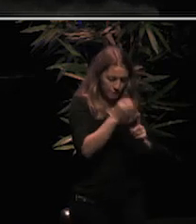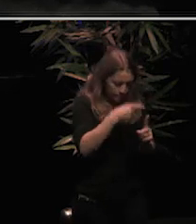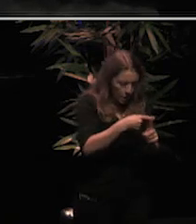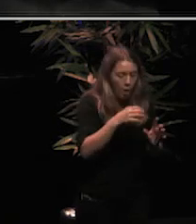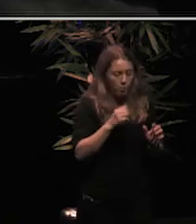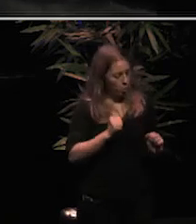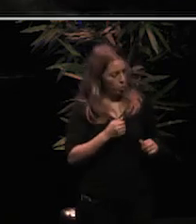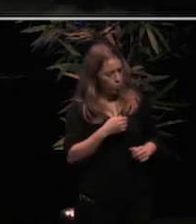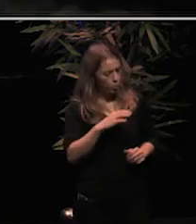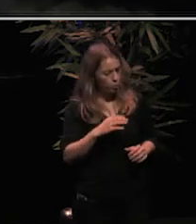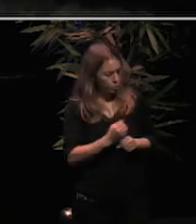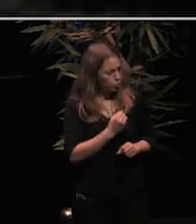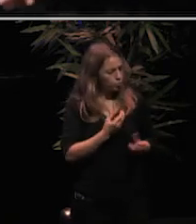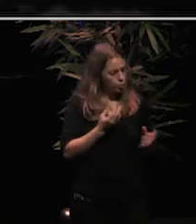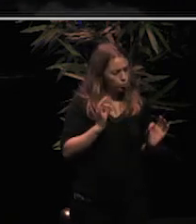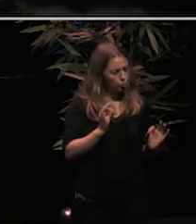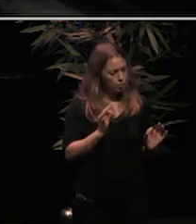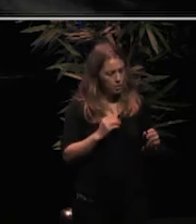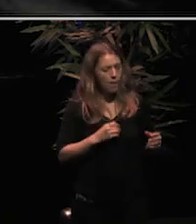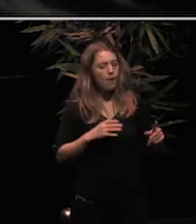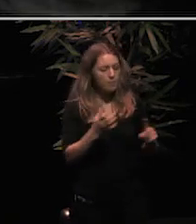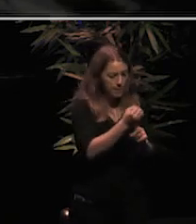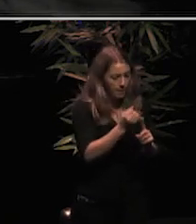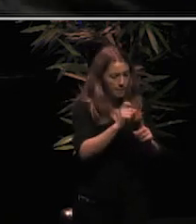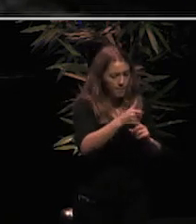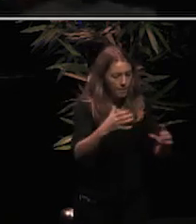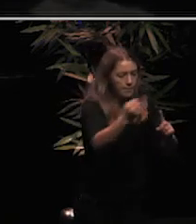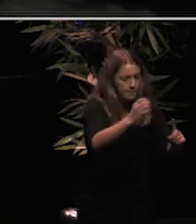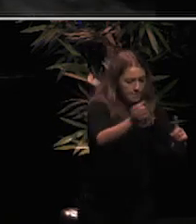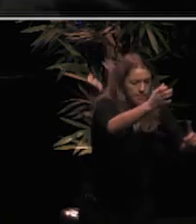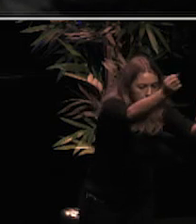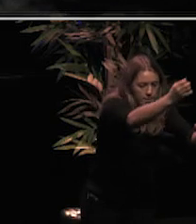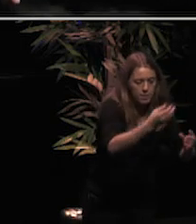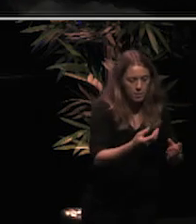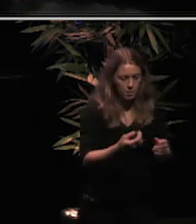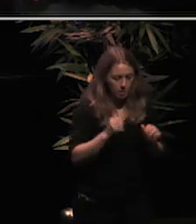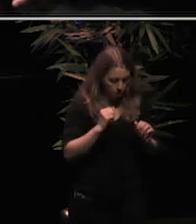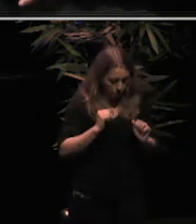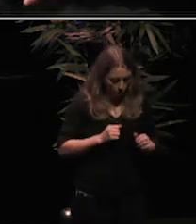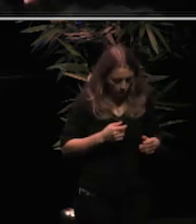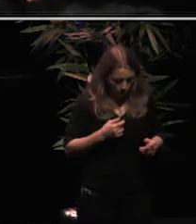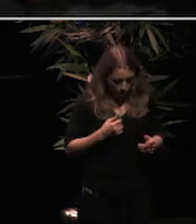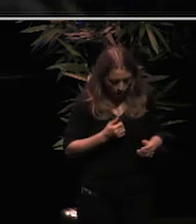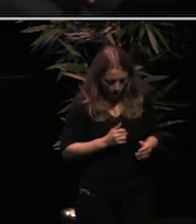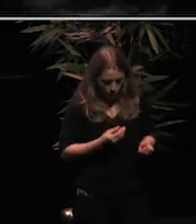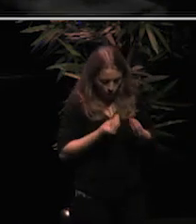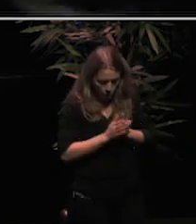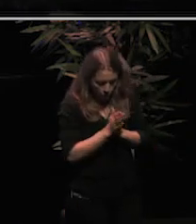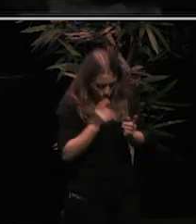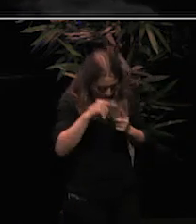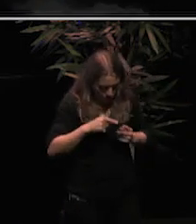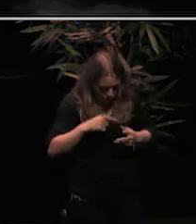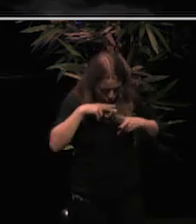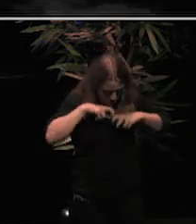permettre d'aller chercher vraiment plus loin, d'aller chercher des ressources, en tout cas, de monopoliser des ressources en soi, qu'ils soient physiques